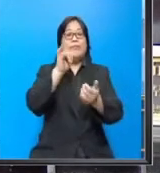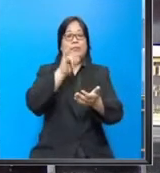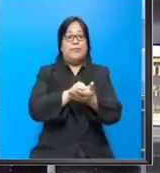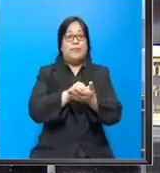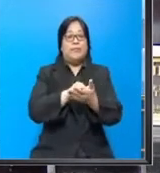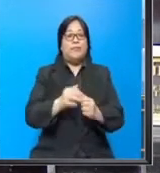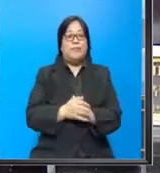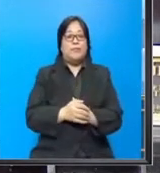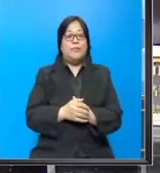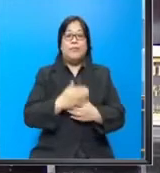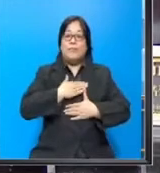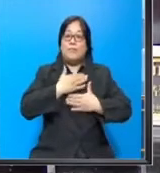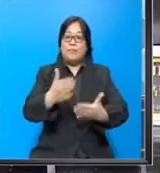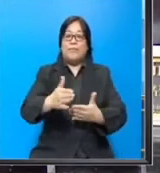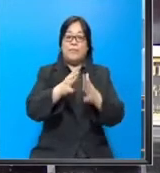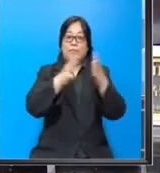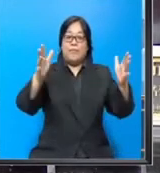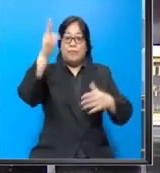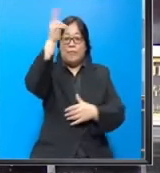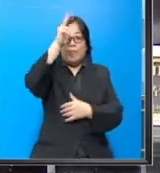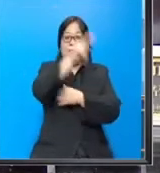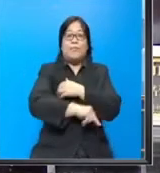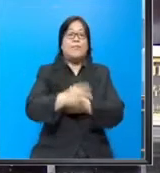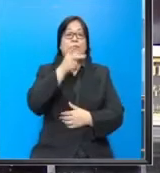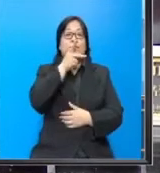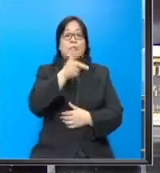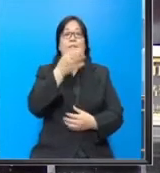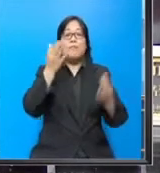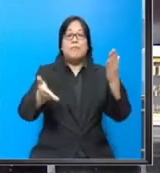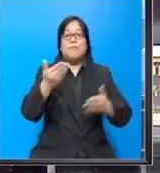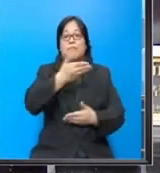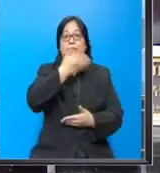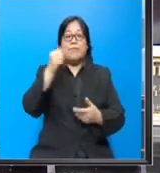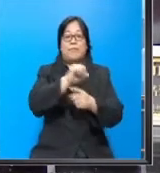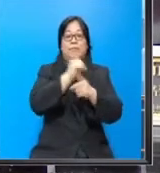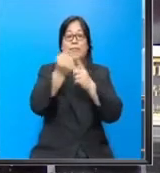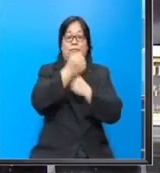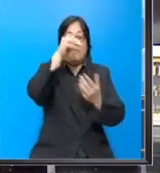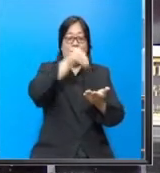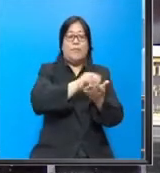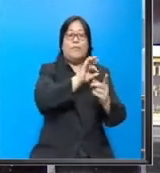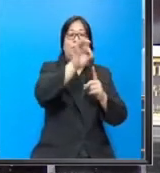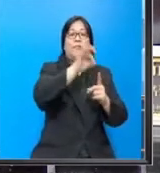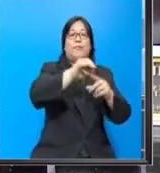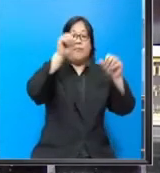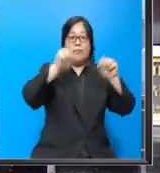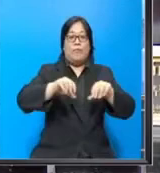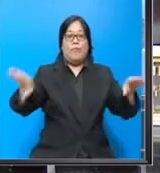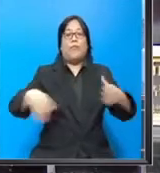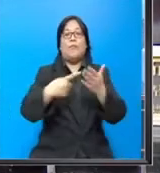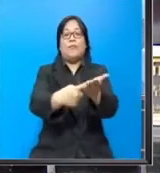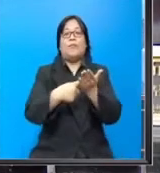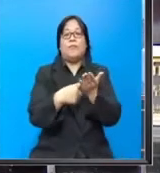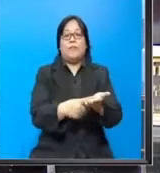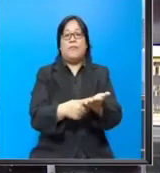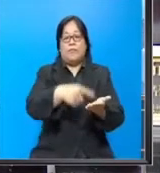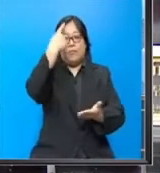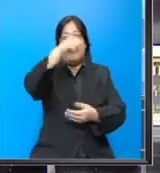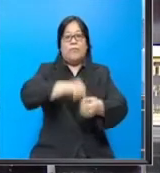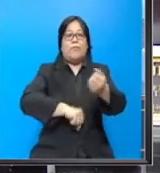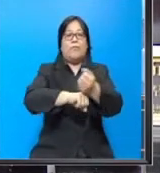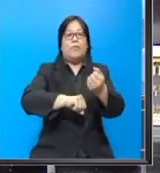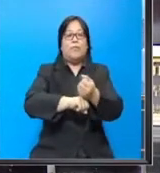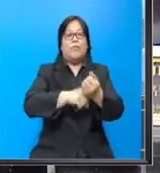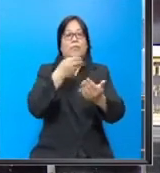di atas pengorbanan besar kerajaan gitu loh alangkah baiknya kalau sekiranya keadaan di pulau Pinang dapat mengadakan perbincangan bagi